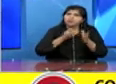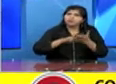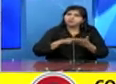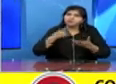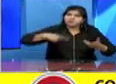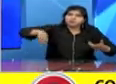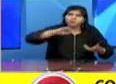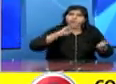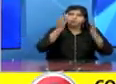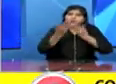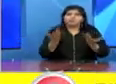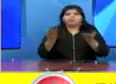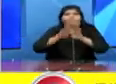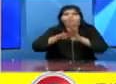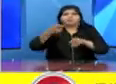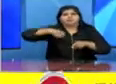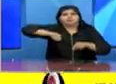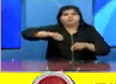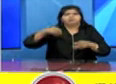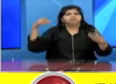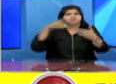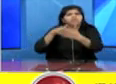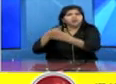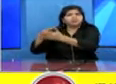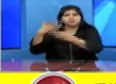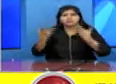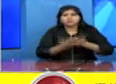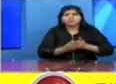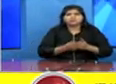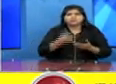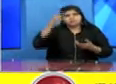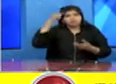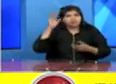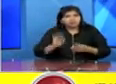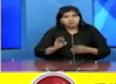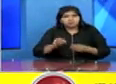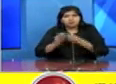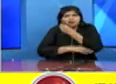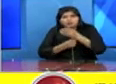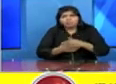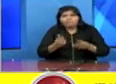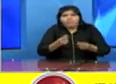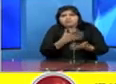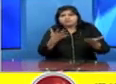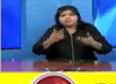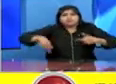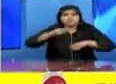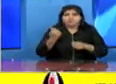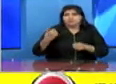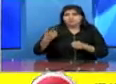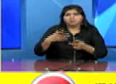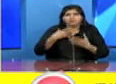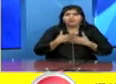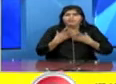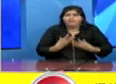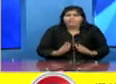कर दिया है। ये ज्ञान, विज्ञान, गरीब, संपन्न, कमजोर, ताकतवर,